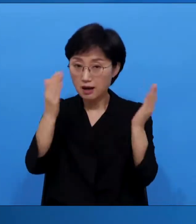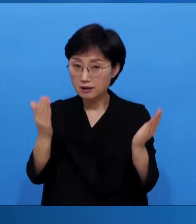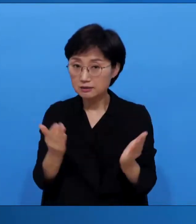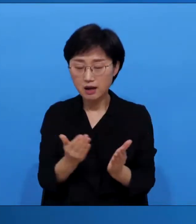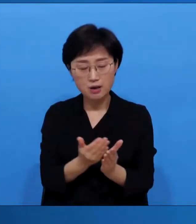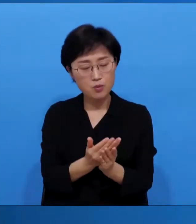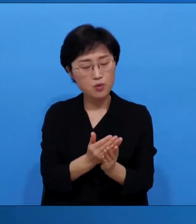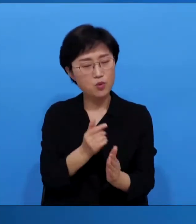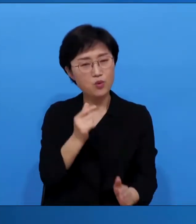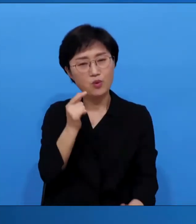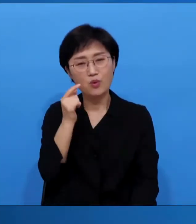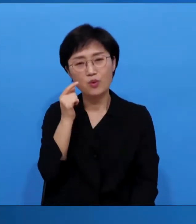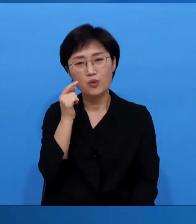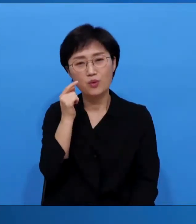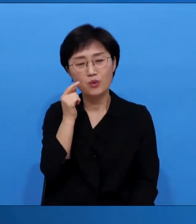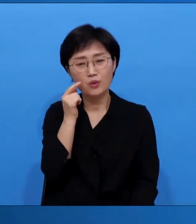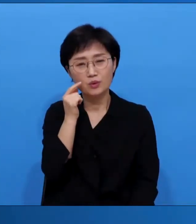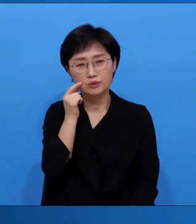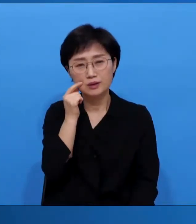증량다